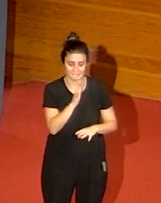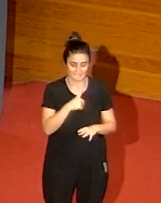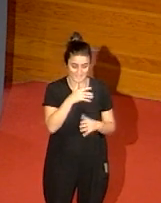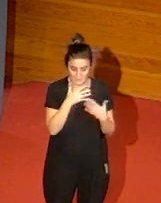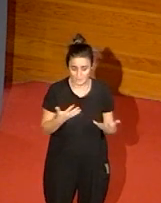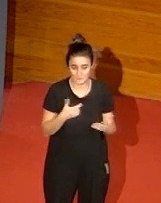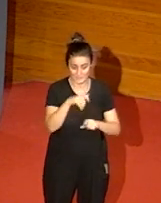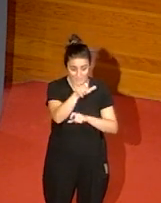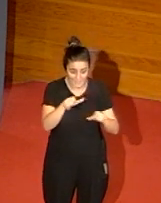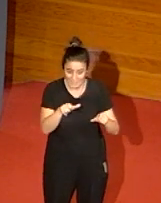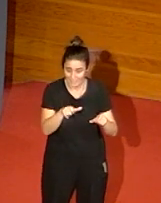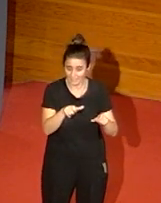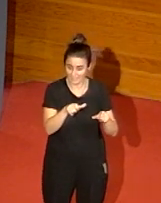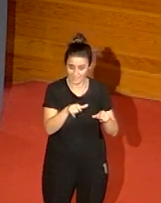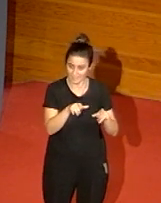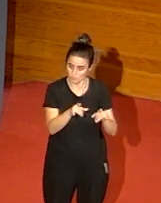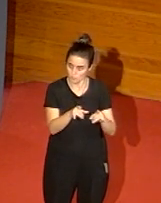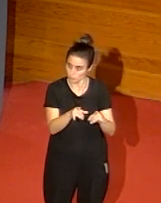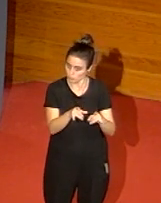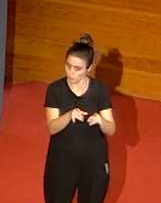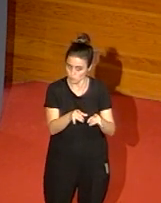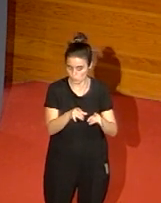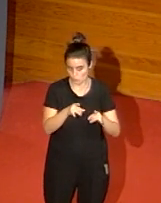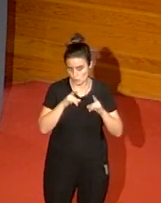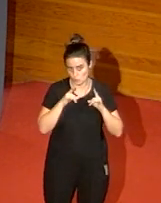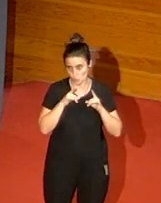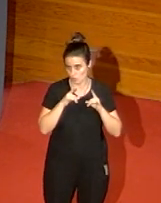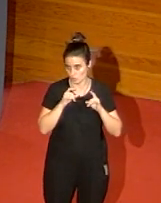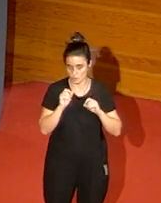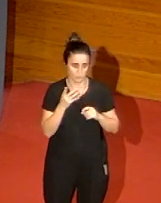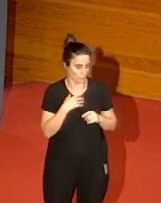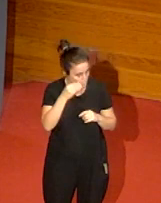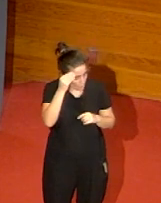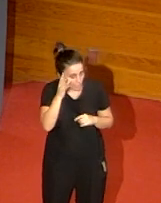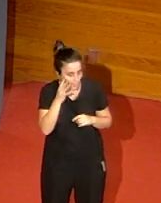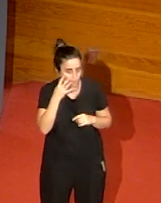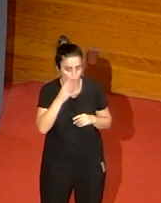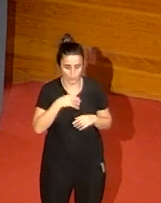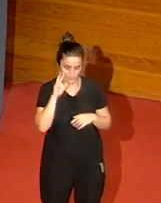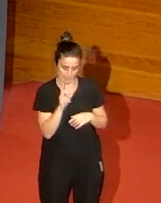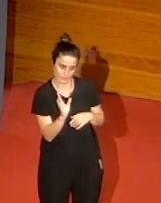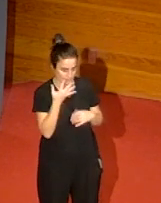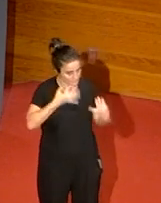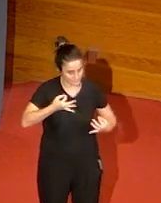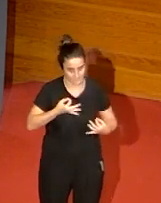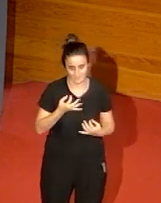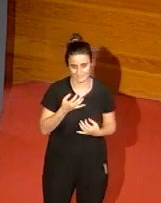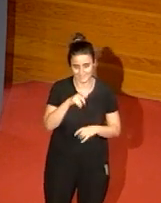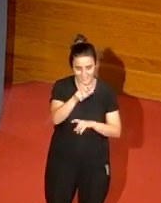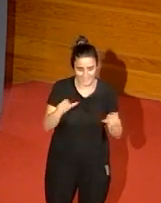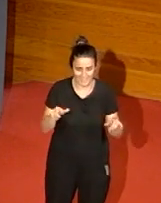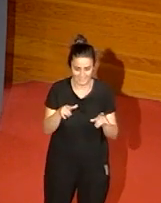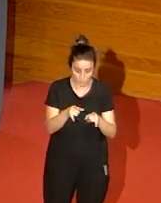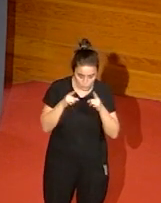jendea gehien erakartzen duen, edo nik uste neurri handi batean, horrela dela, nahiz eta ikusten ez dugun hori, gehien erakartzen duena